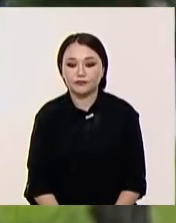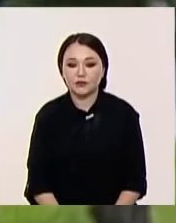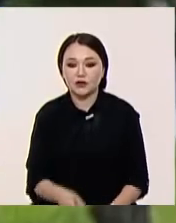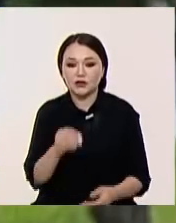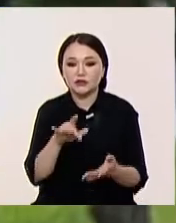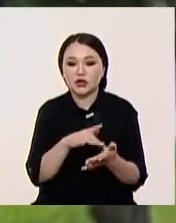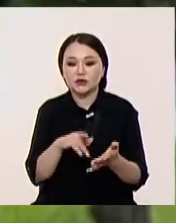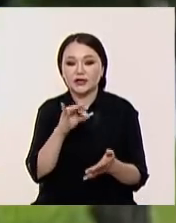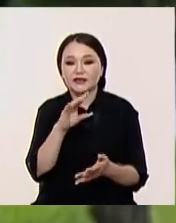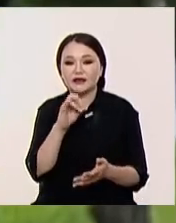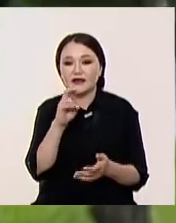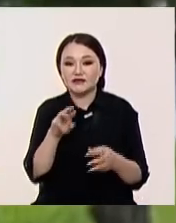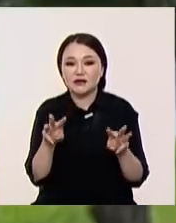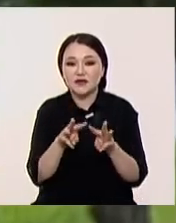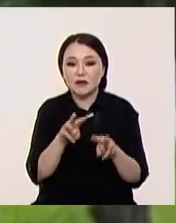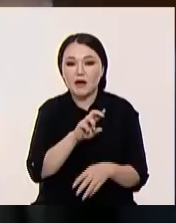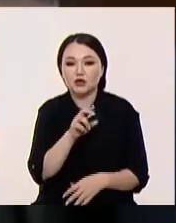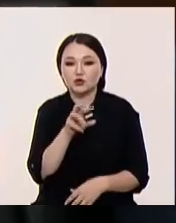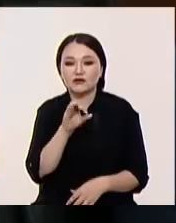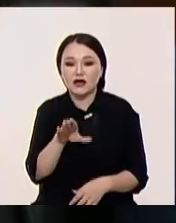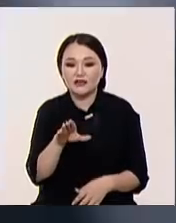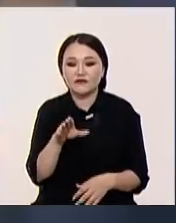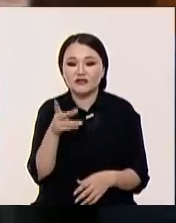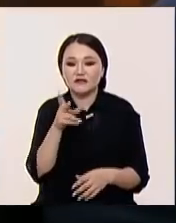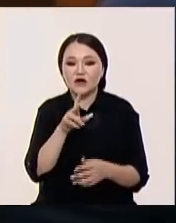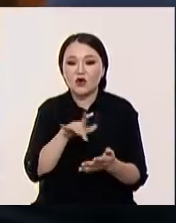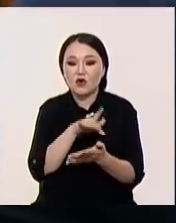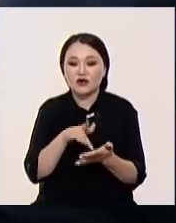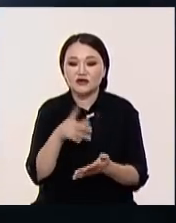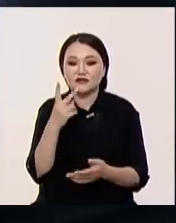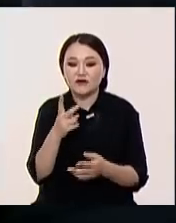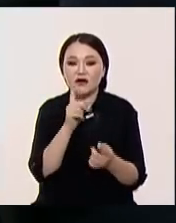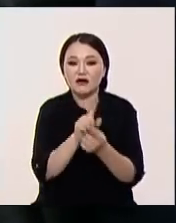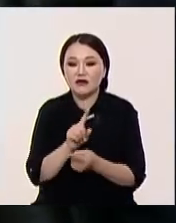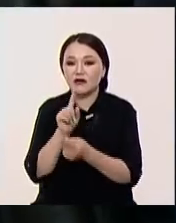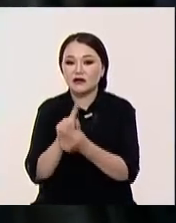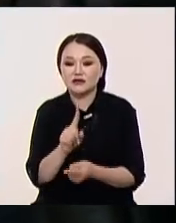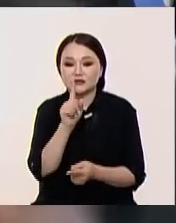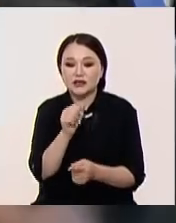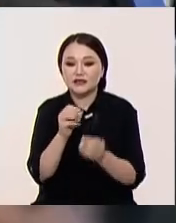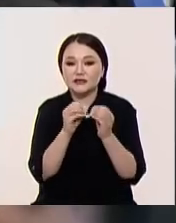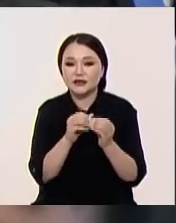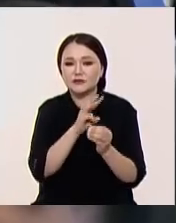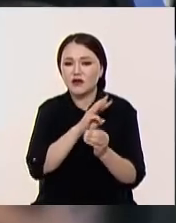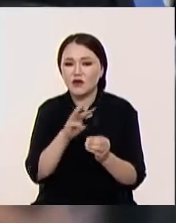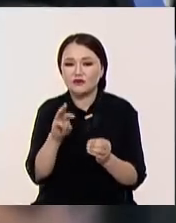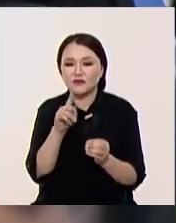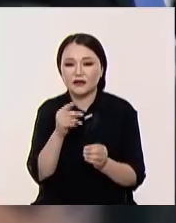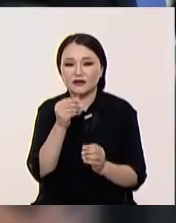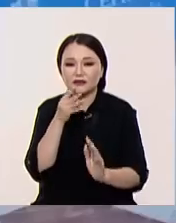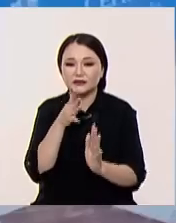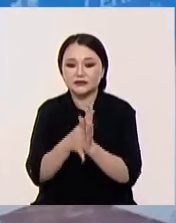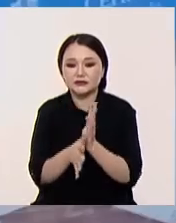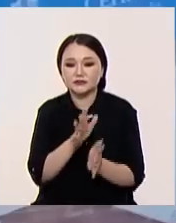Сауда және интеграция министрі Бақыт Сұлтанов екі қалаға барып, екі әкіммен кездесу үшін 10 миллион теңгеге жуық қаржы